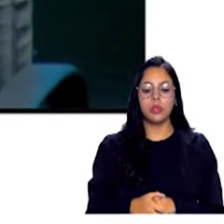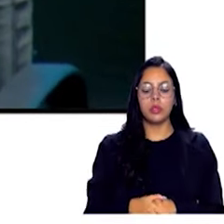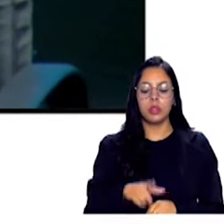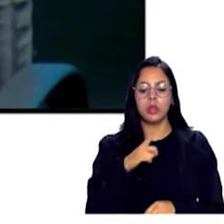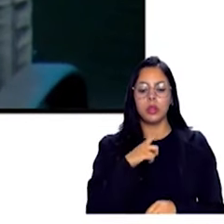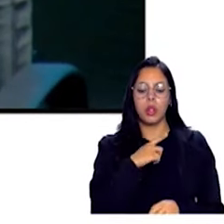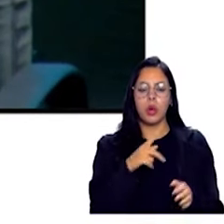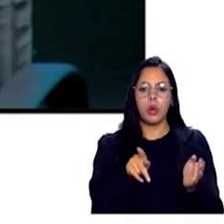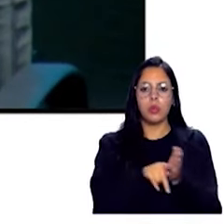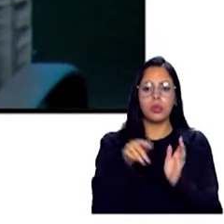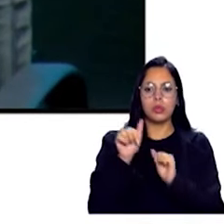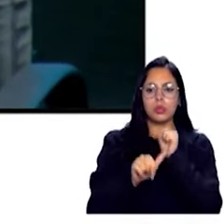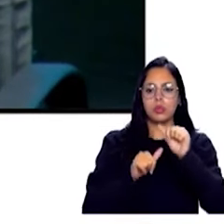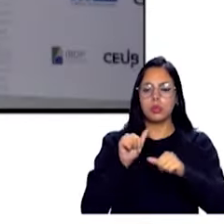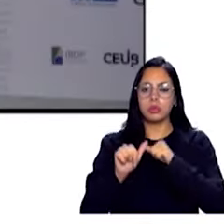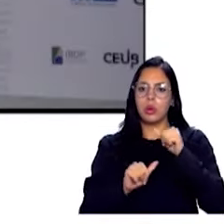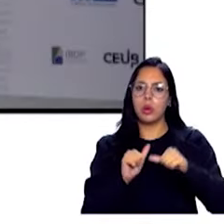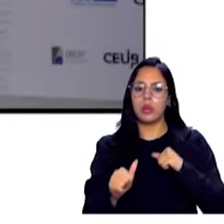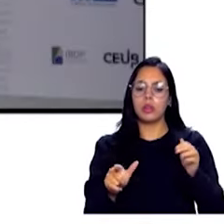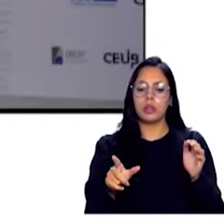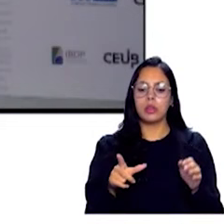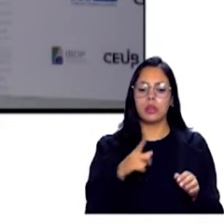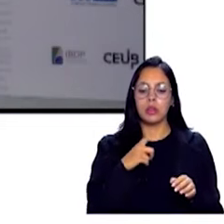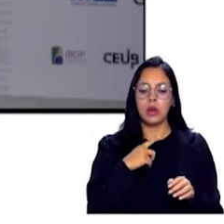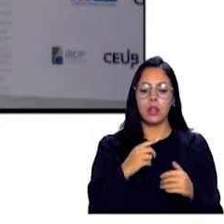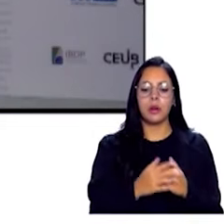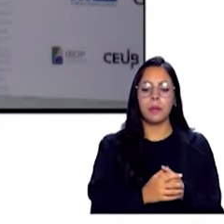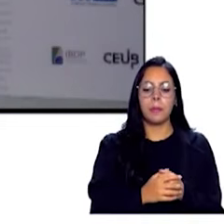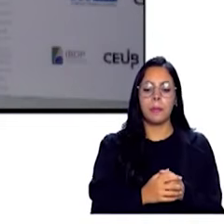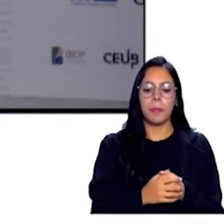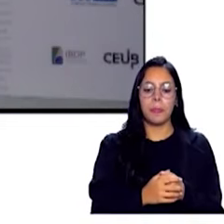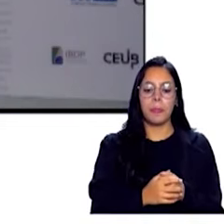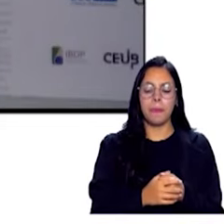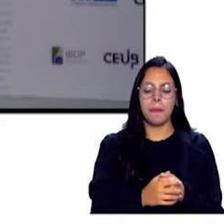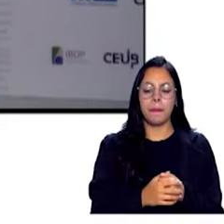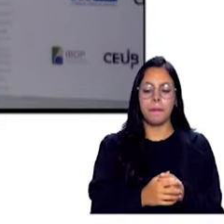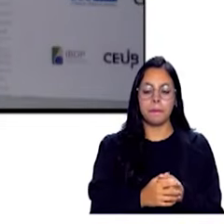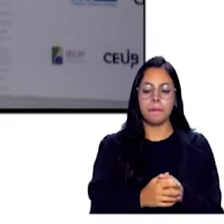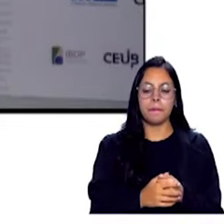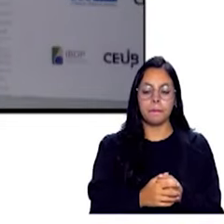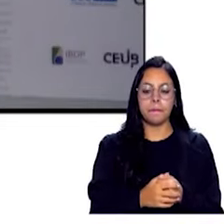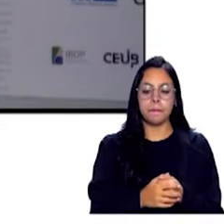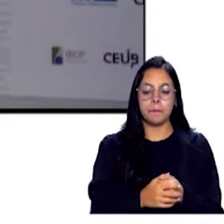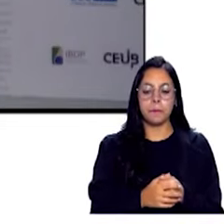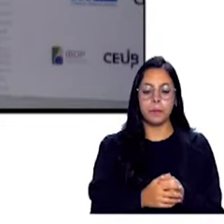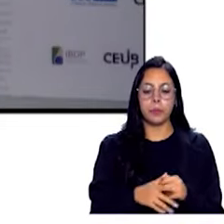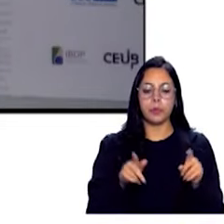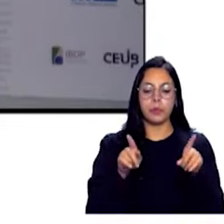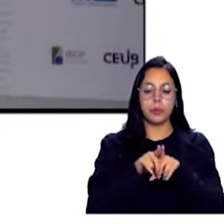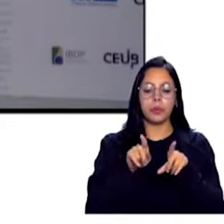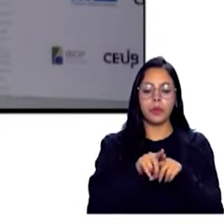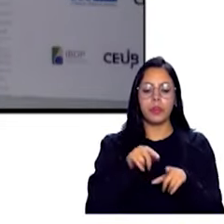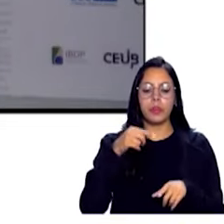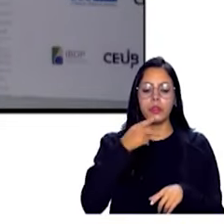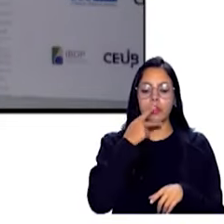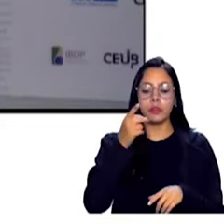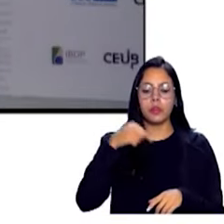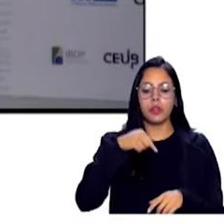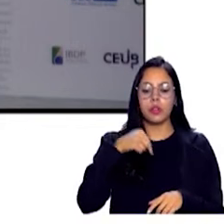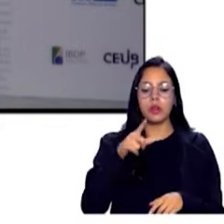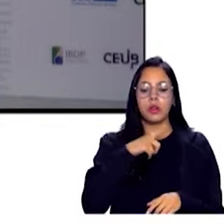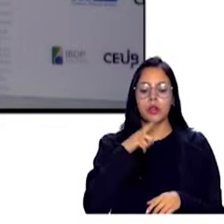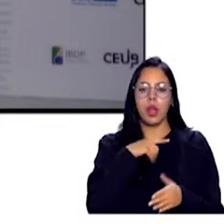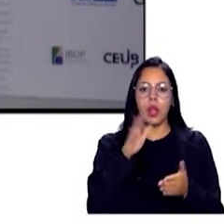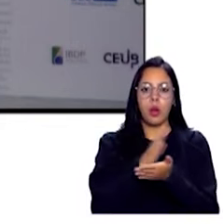l'heure je ne reviens pas sur le défi Du nombre de pourvoi qui sont déposés tous les ans à la cour de cassation même s'ils